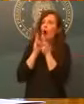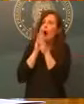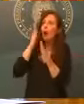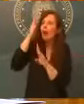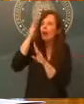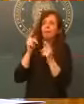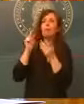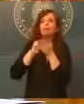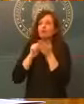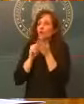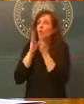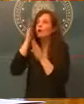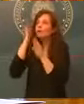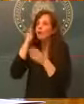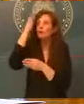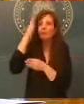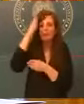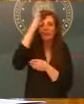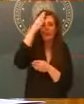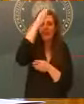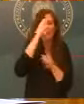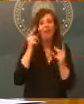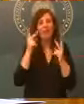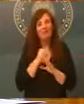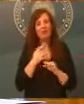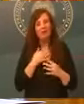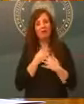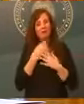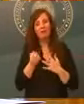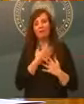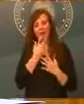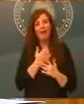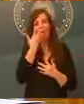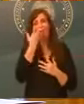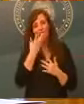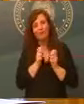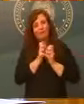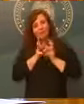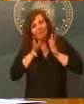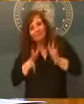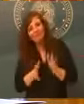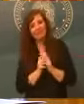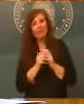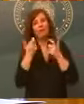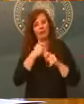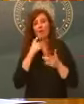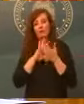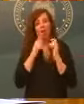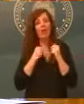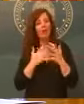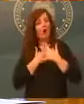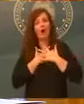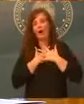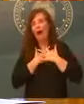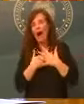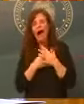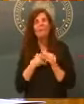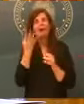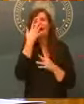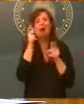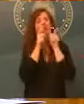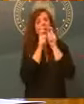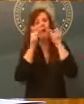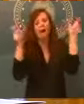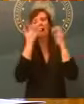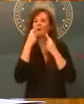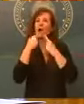scuola. Lo farò con amore, con passione, perché io la scuola la amo, ci tengo, lo voglio proprio urlare al paese, lo voglio dire